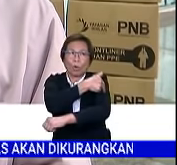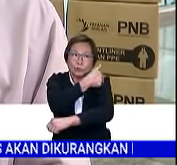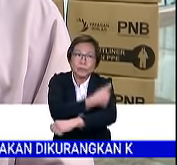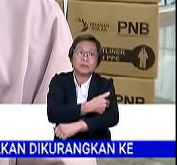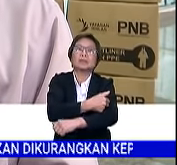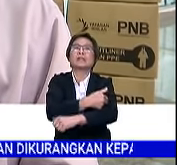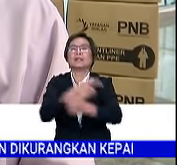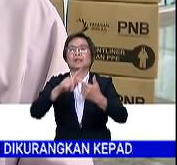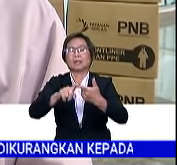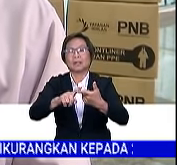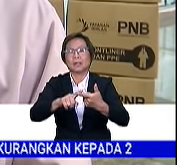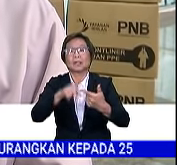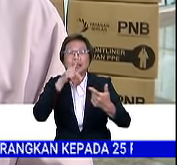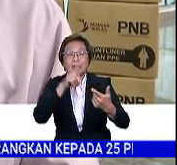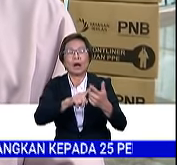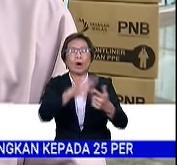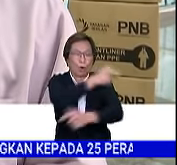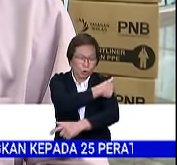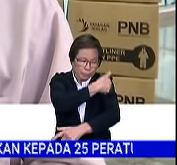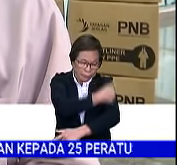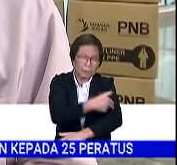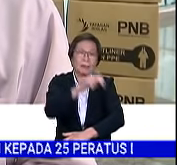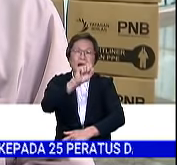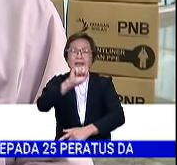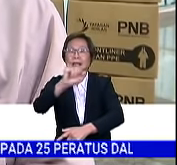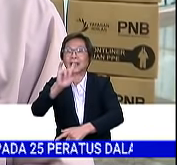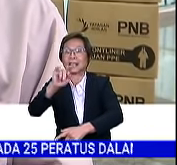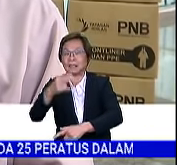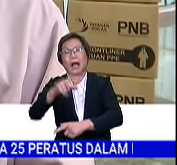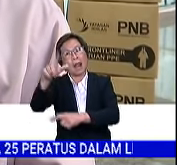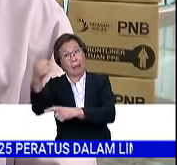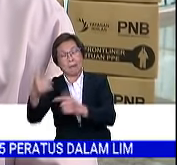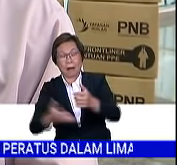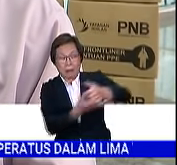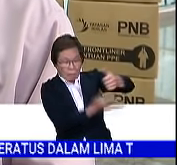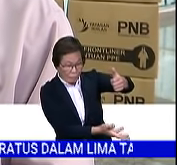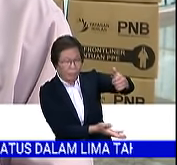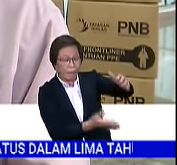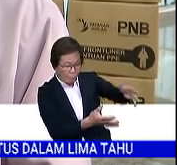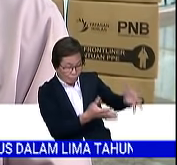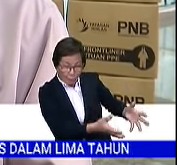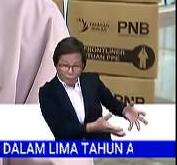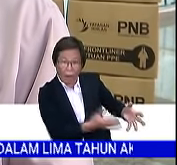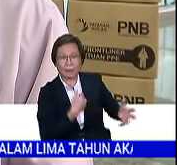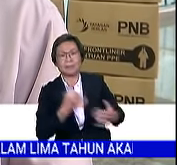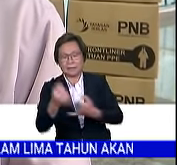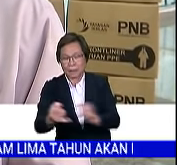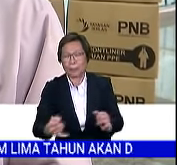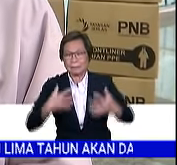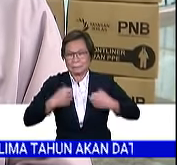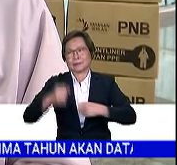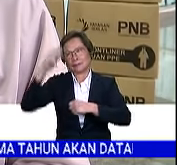Sultanah Bahiyah dan kemudian Hospital Sikh, dan bakinya akan kita agihkan lagi ke Jabatan Kesihatan Negeri